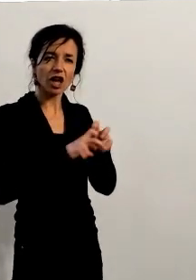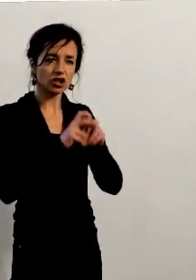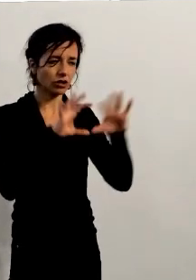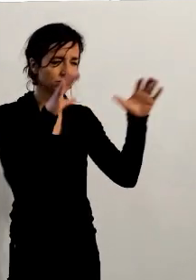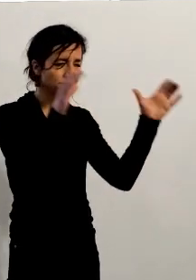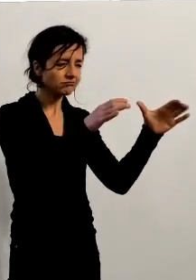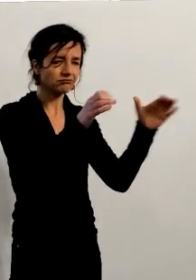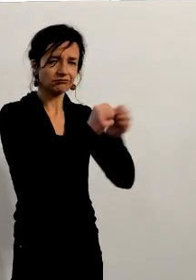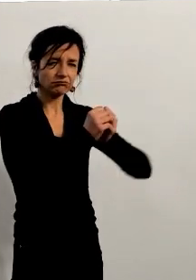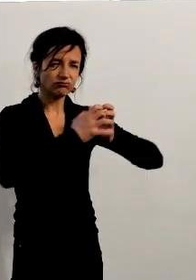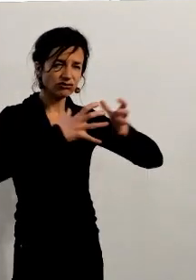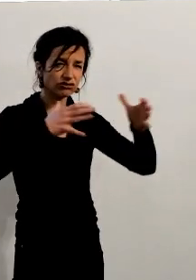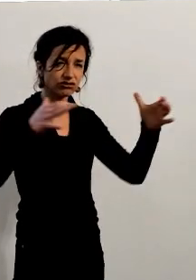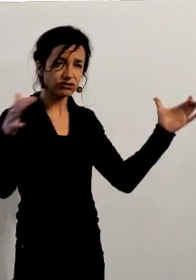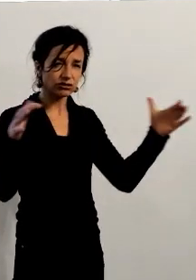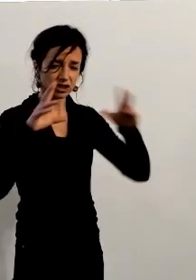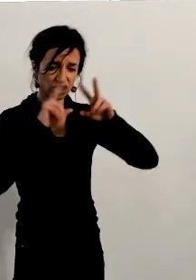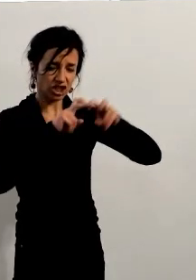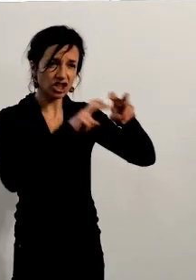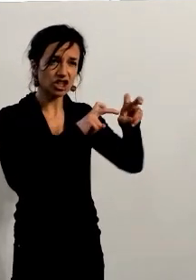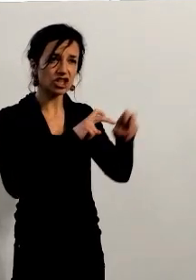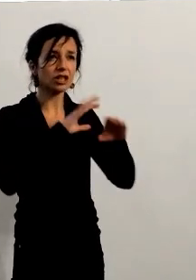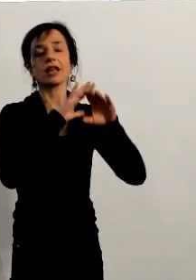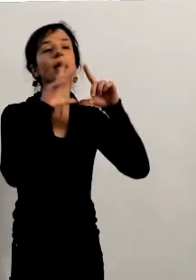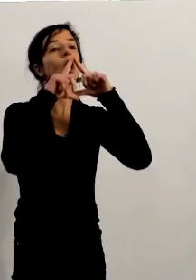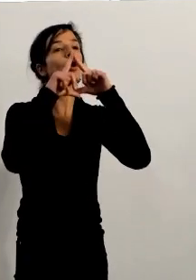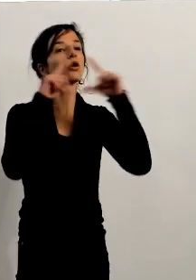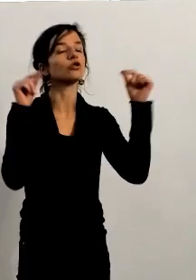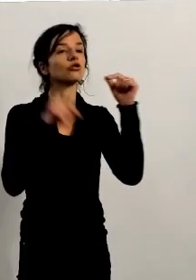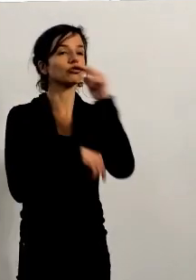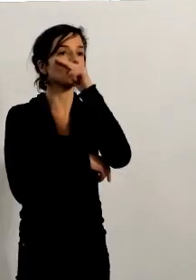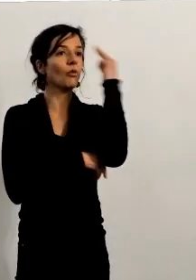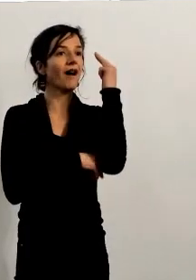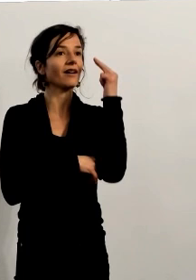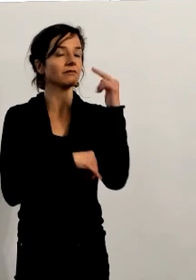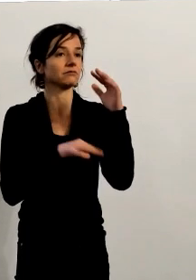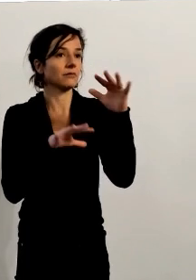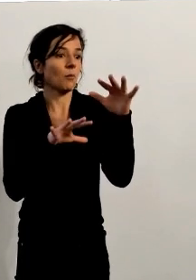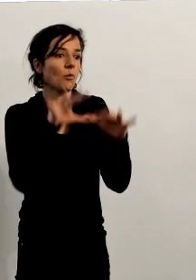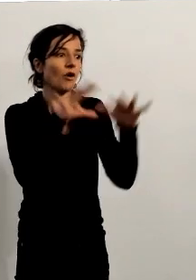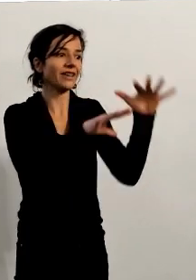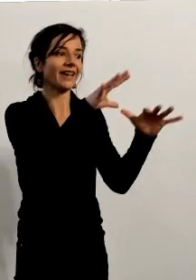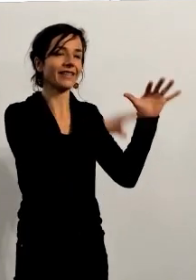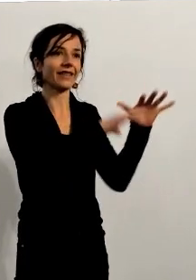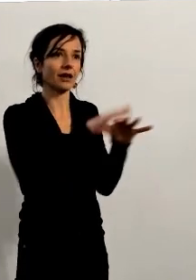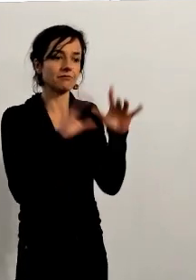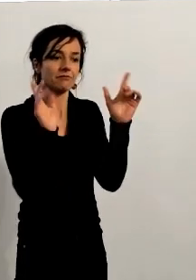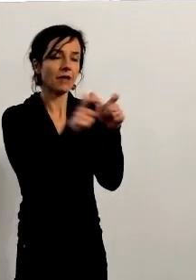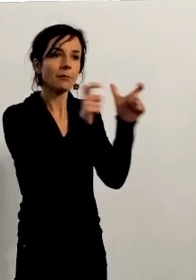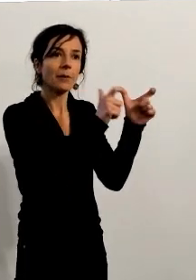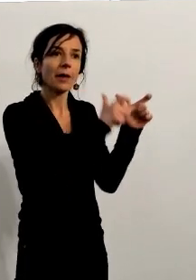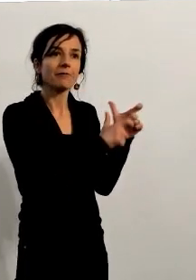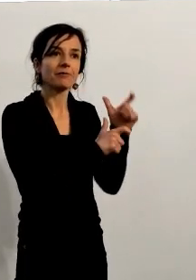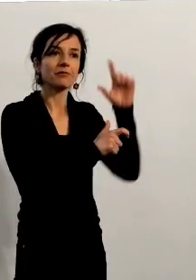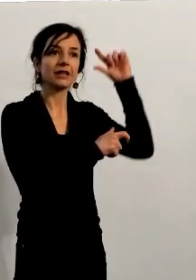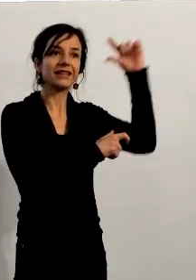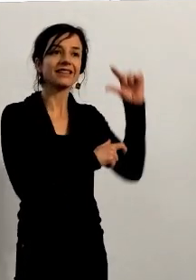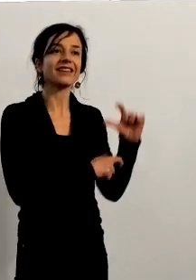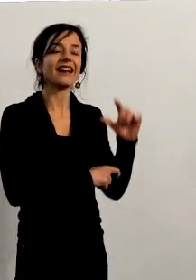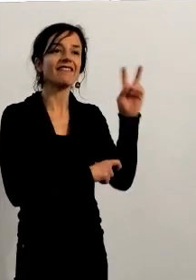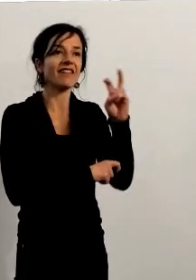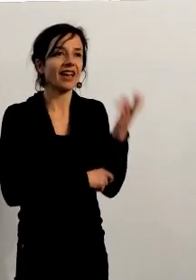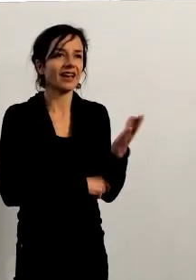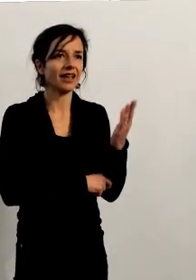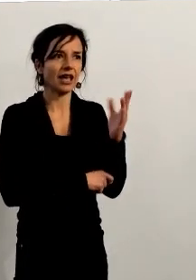voyez que le petit losange noir, ça représente un petit peu la moyenne des études qui étaient représentées par les petits carrés verts. Et qu'est-ce qui ressort